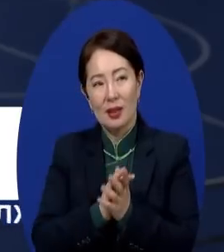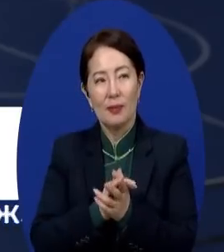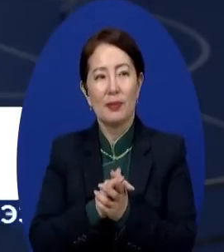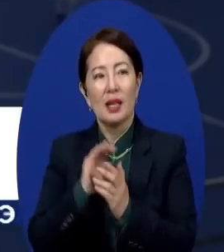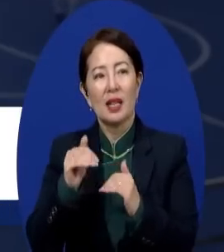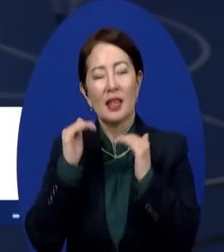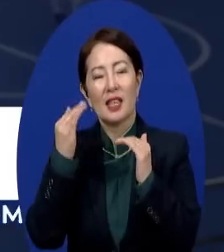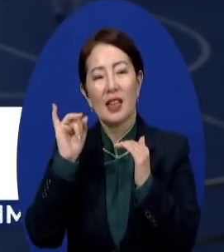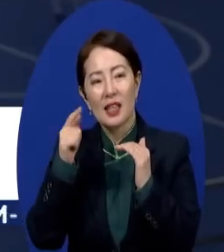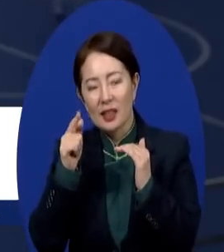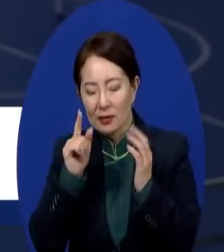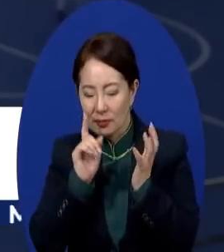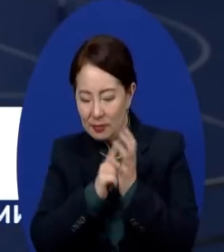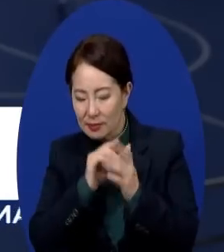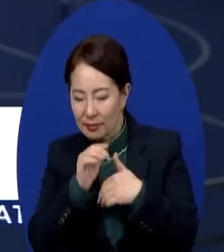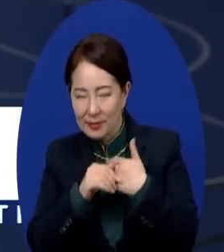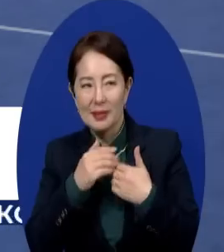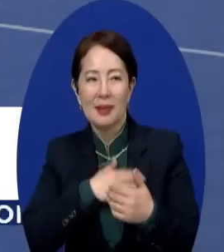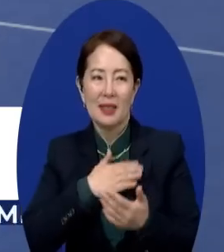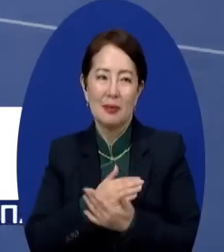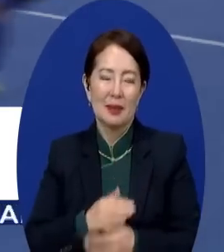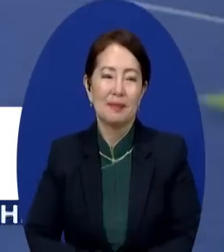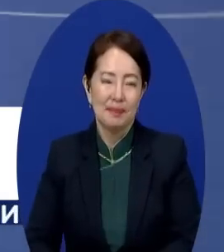ингээд дээдлэгийн нүүр үзээ 19-ийн лүүр нүүр үзээ баяртай байна.